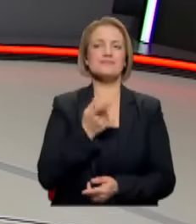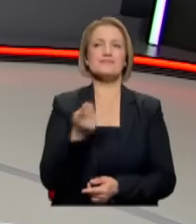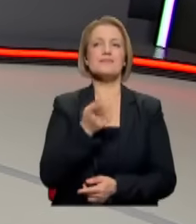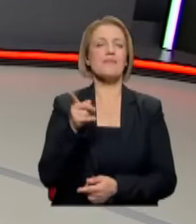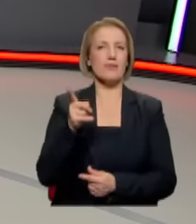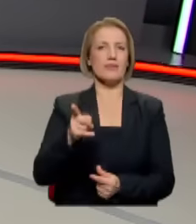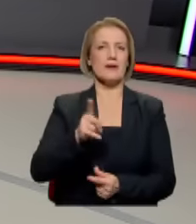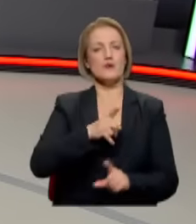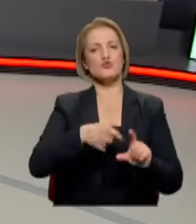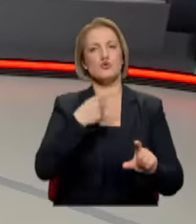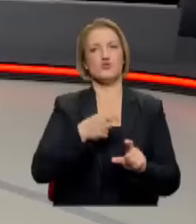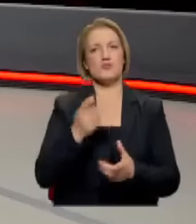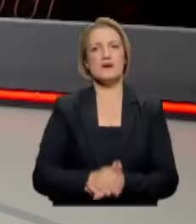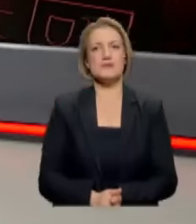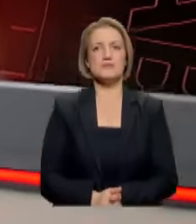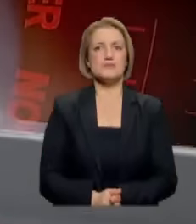bahis